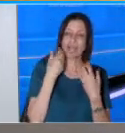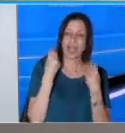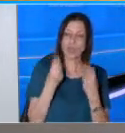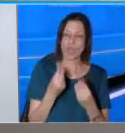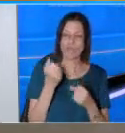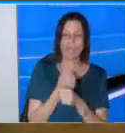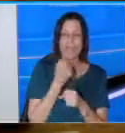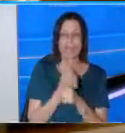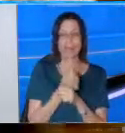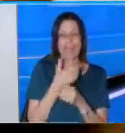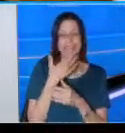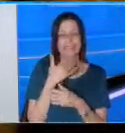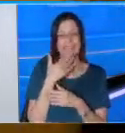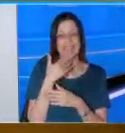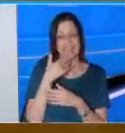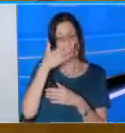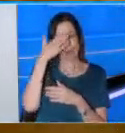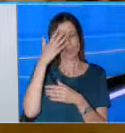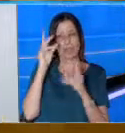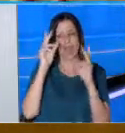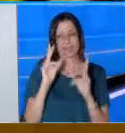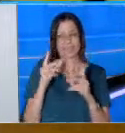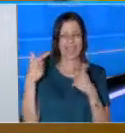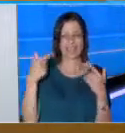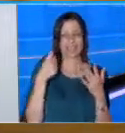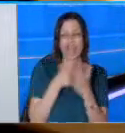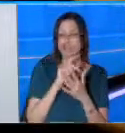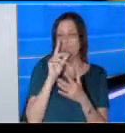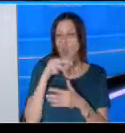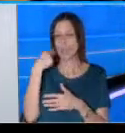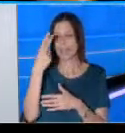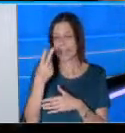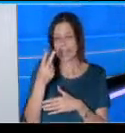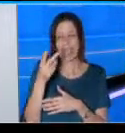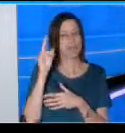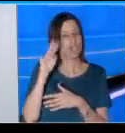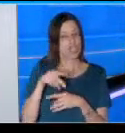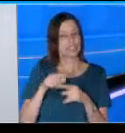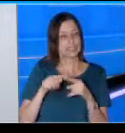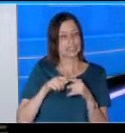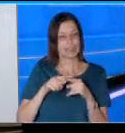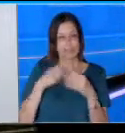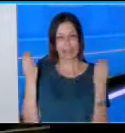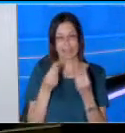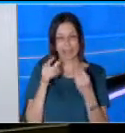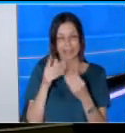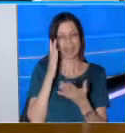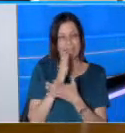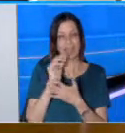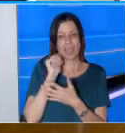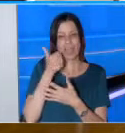הדינמיקה הישראלית של ההתעלמות מהפסקת אש עד שהיא לא קורית, אבל אתה יודע, יש לנו איתותים לדברים האלה. וכבר